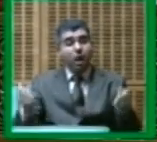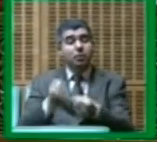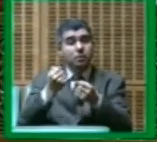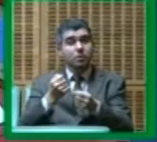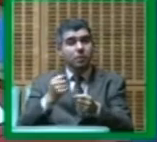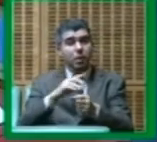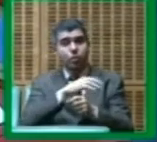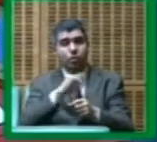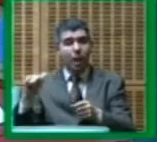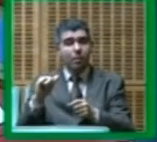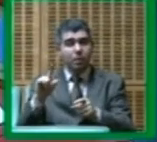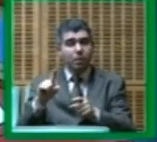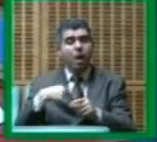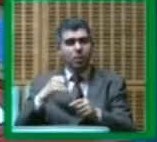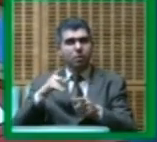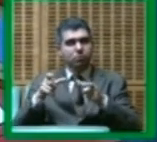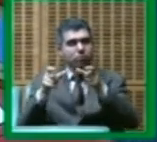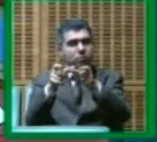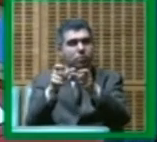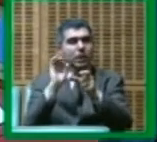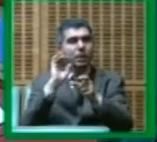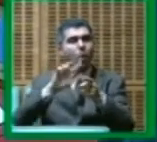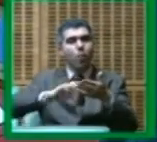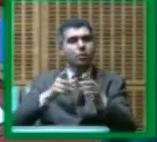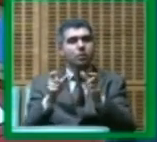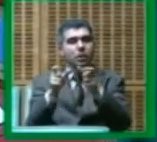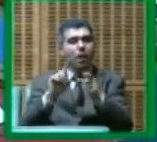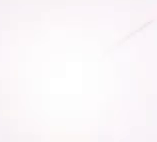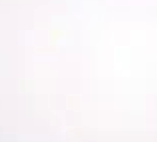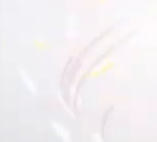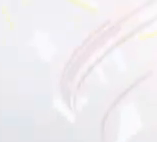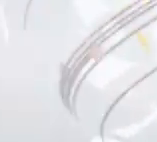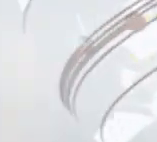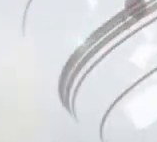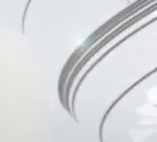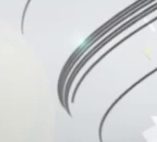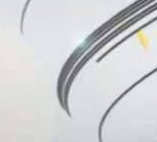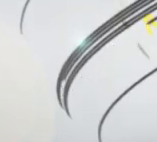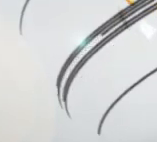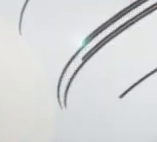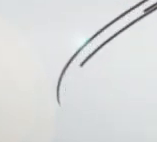ذاك نغض الطرف، الا شي واحد قصر لابد ان يتحمل المسؤوليه حتى لو كان وزيرا. وشكرا.